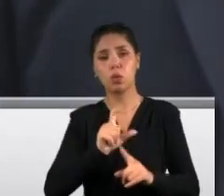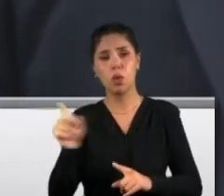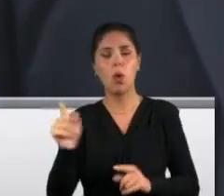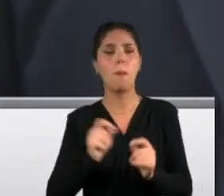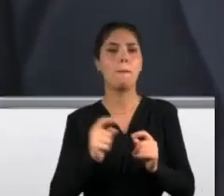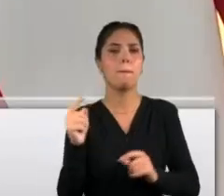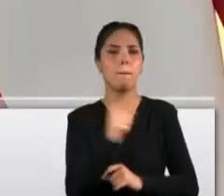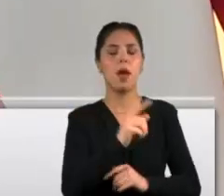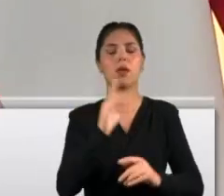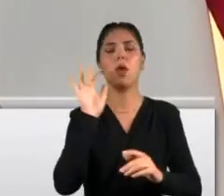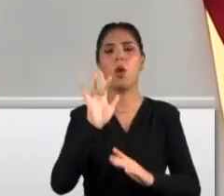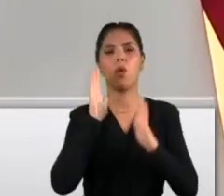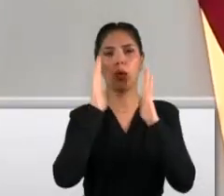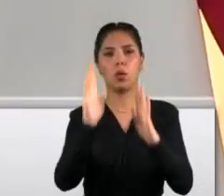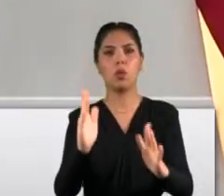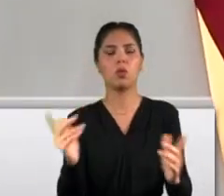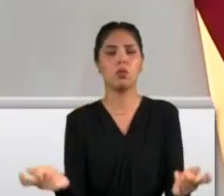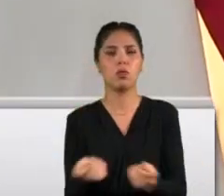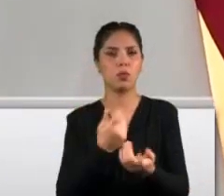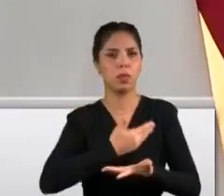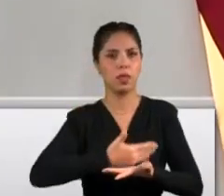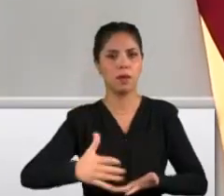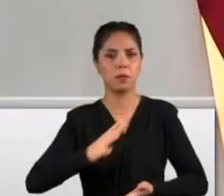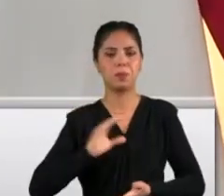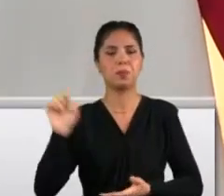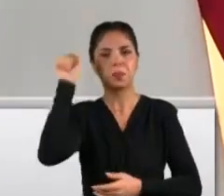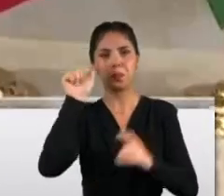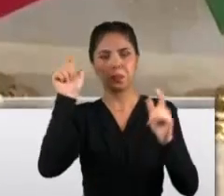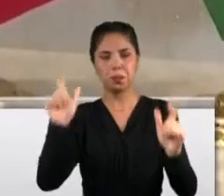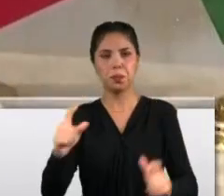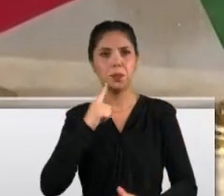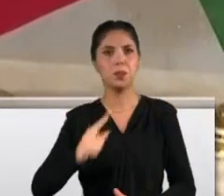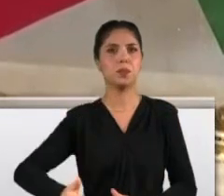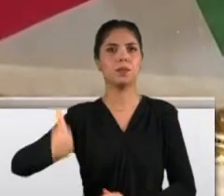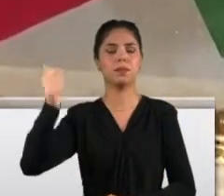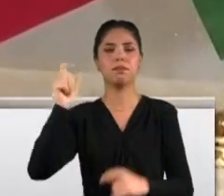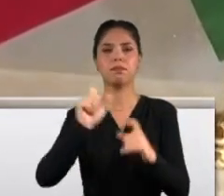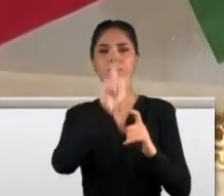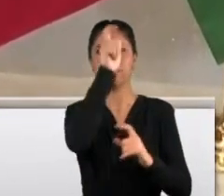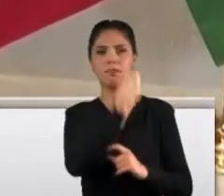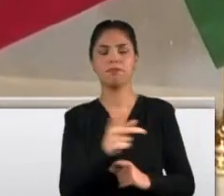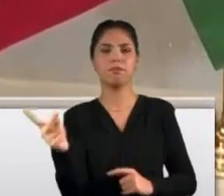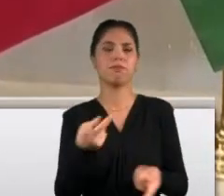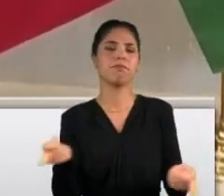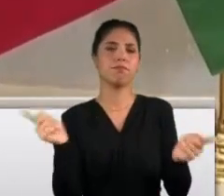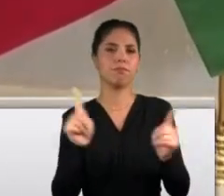gayretlerimizi sürdürüyoruz. İlk gün temaslarında Erdoğan, Özbekistan'da Cumhurbaşkanı Şevket Mirziyoyev'le bir